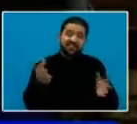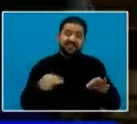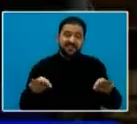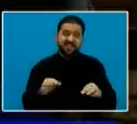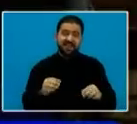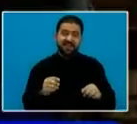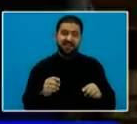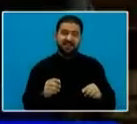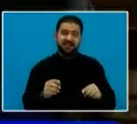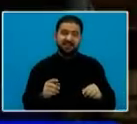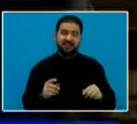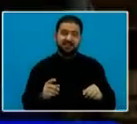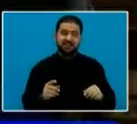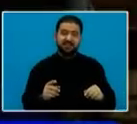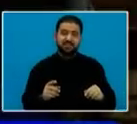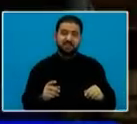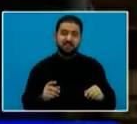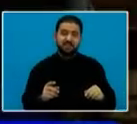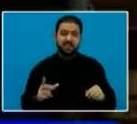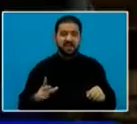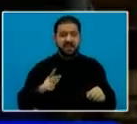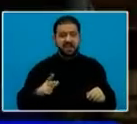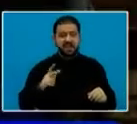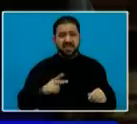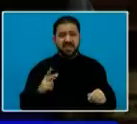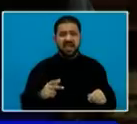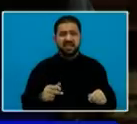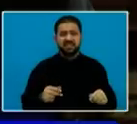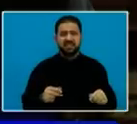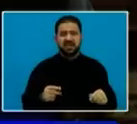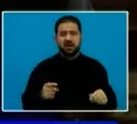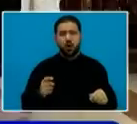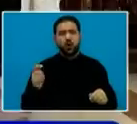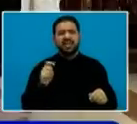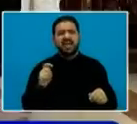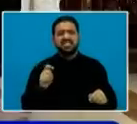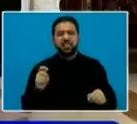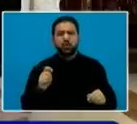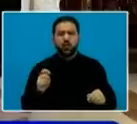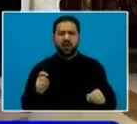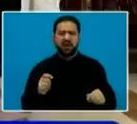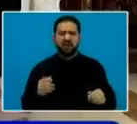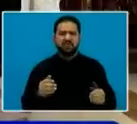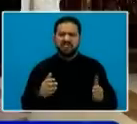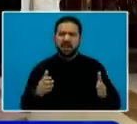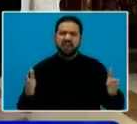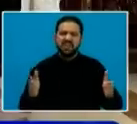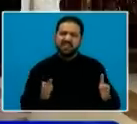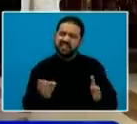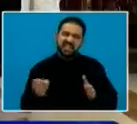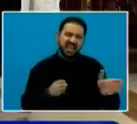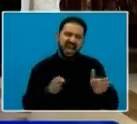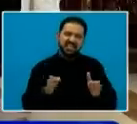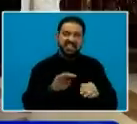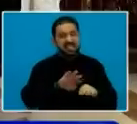este, nu e de gen, este trăsătură general valabilă. Se manifestă însă în direcții